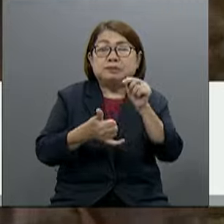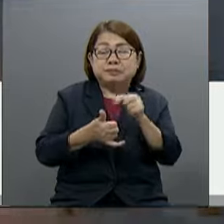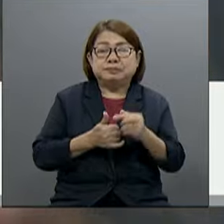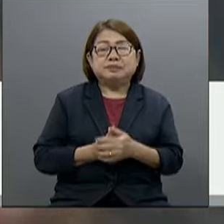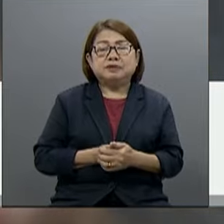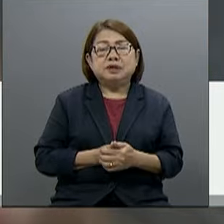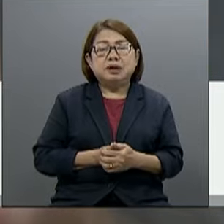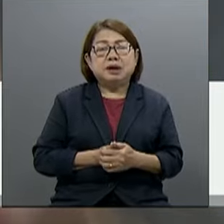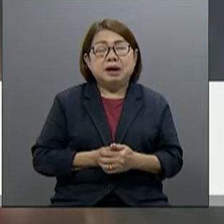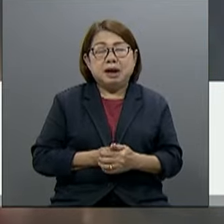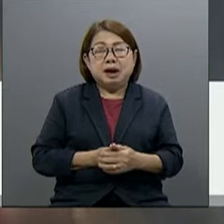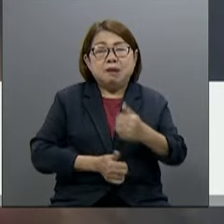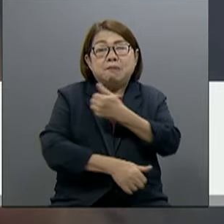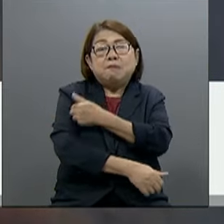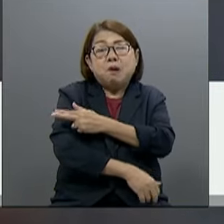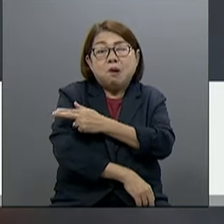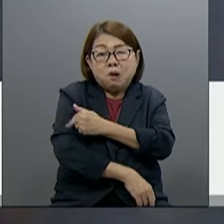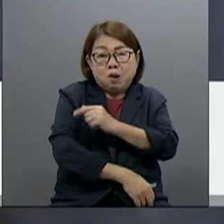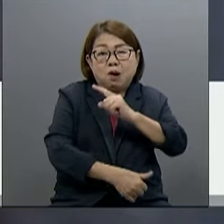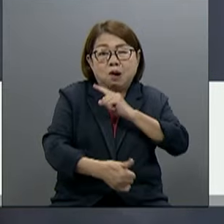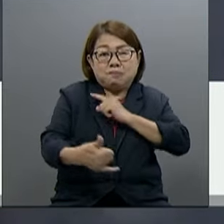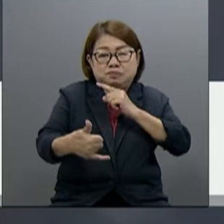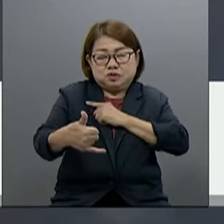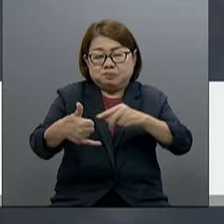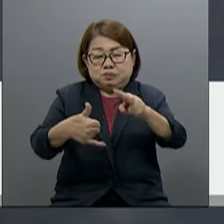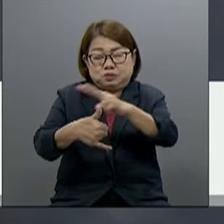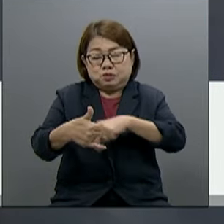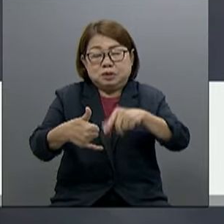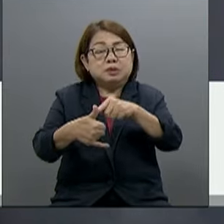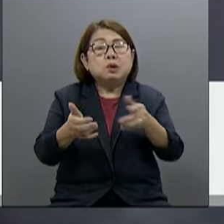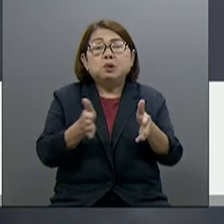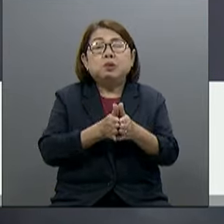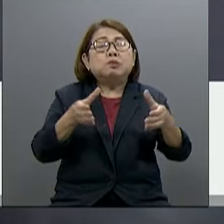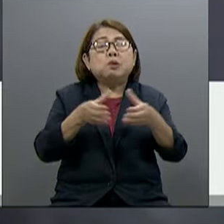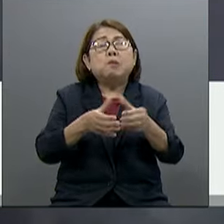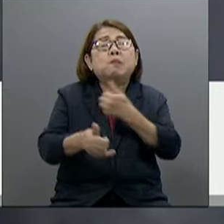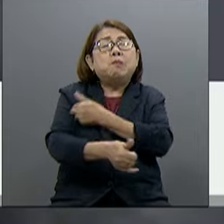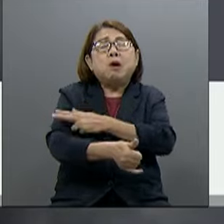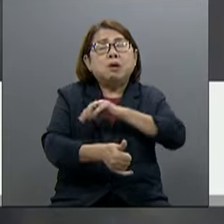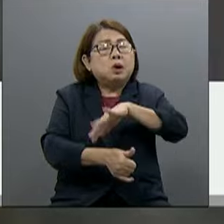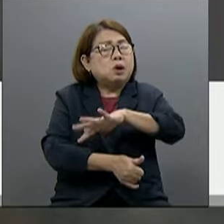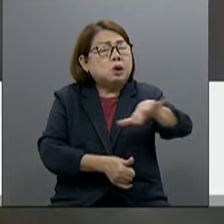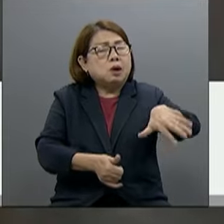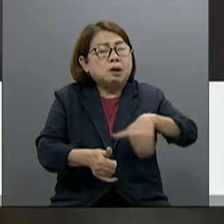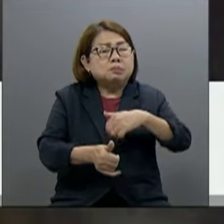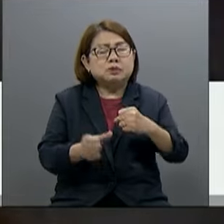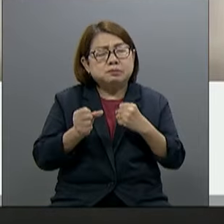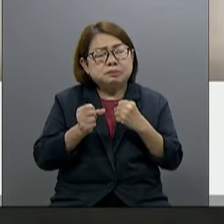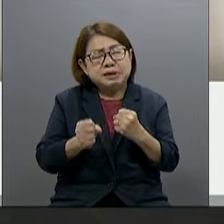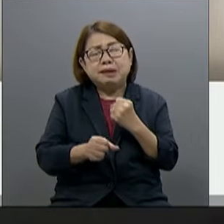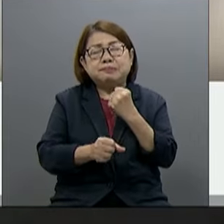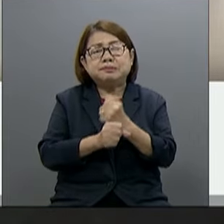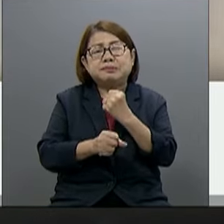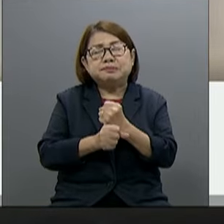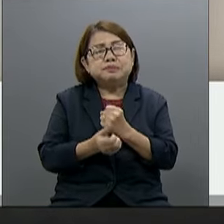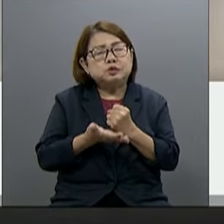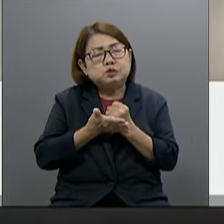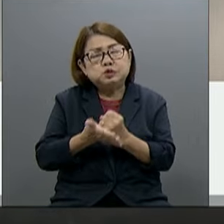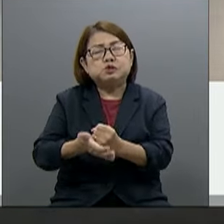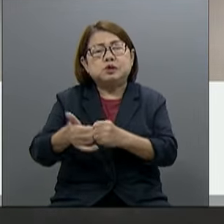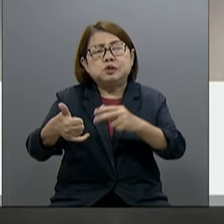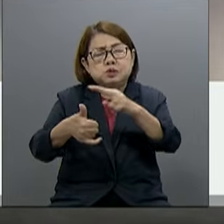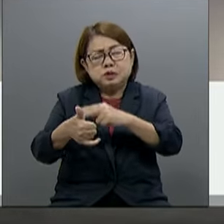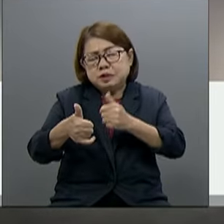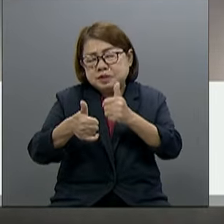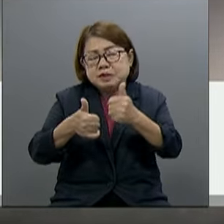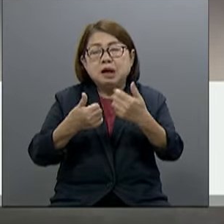าบาลตำรวจแพทย์เจ้าของไข้พร้อมกับทีมแพทย์ที่เกี่ยวข้องได้ให้การรักษาอย่างเต็มประสิทธิภาพแต่ไม่สามารถรักษาชีวิตผู้ป่วย